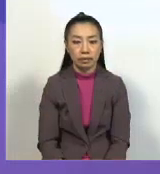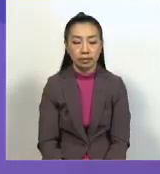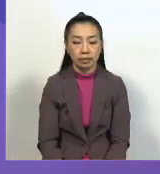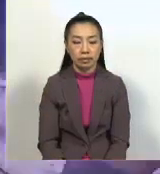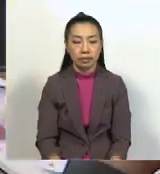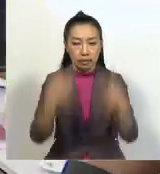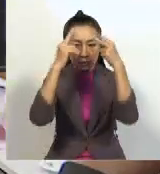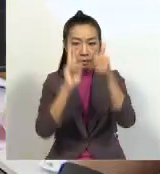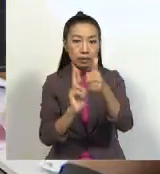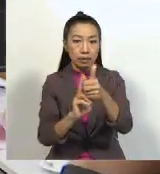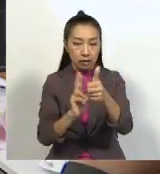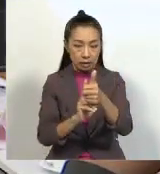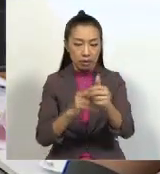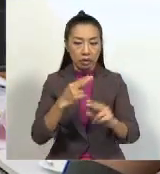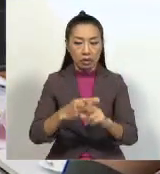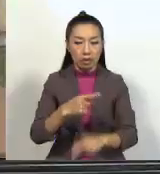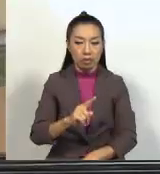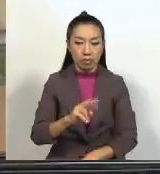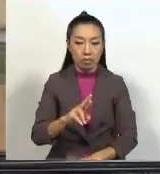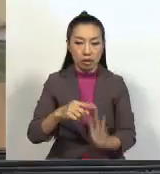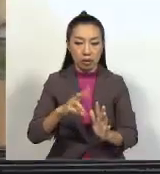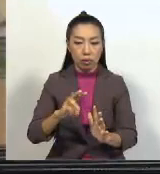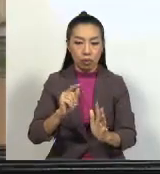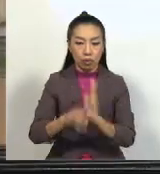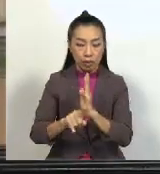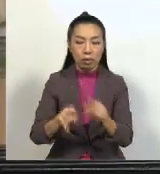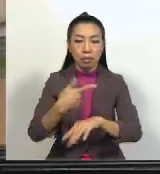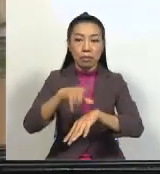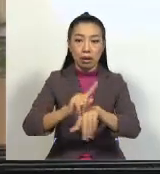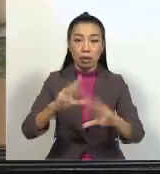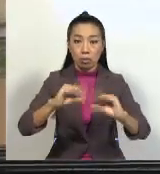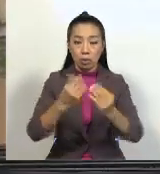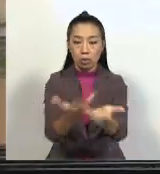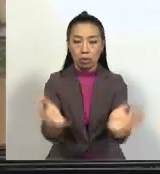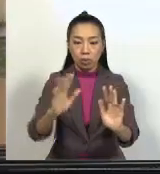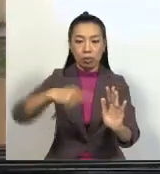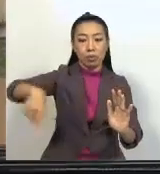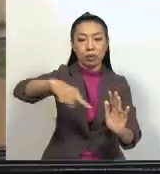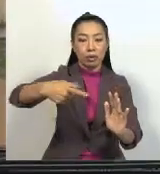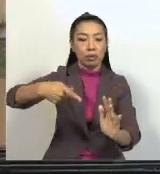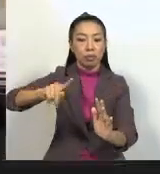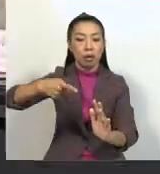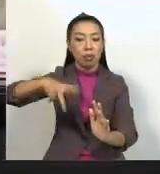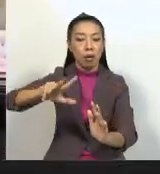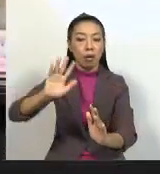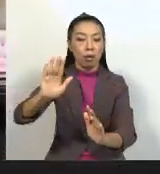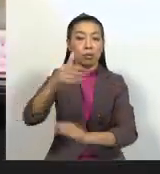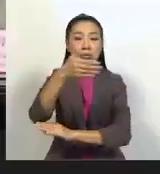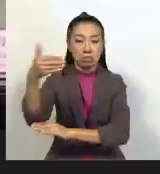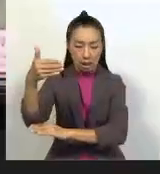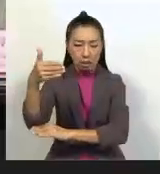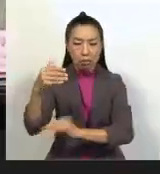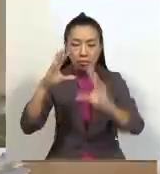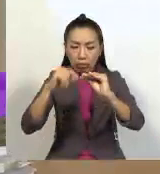โดยพลเอกประวิตรวงษ์สุวรรณรองนายกรัฐมนตรีก็เป็นประธานในการประชุมกองบัญชาการป้องกันและบรรเทาสาธารณภัยแห่งชาติ